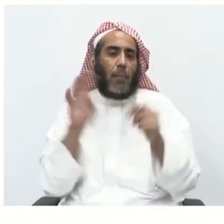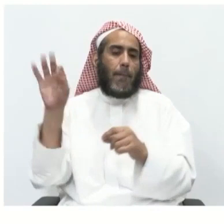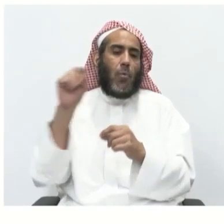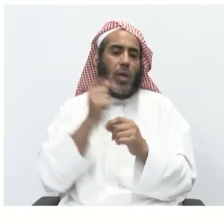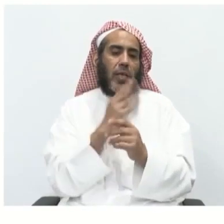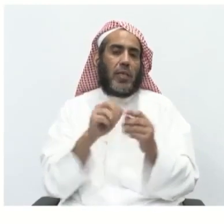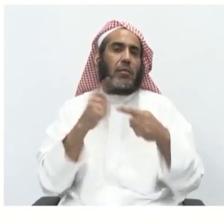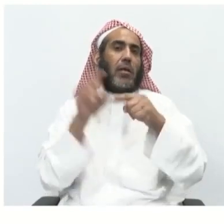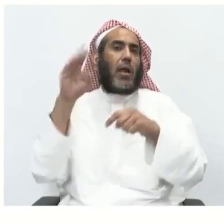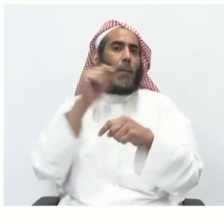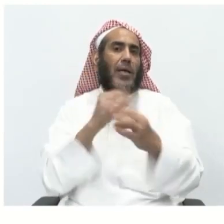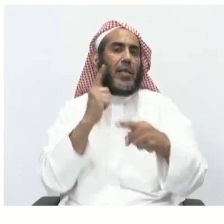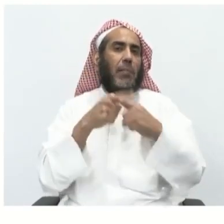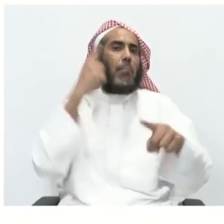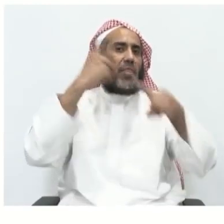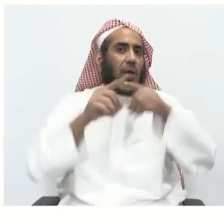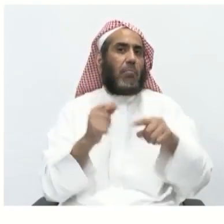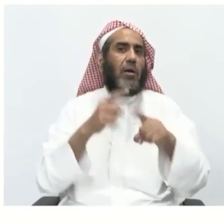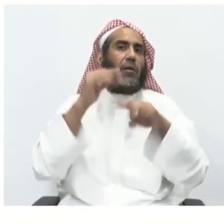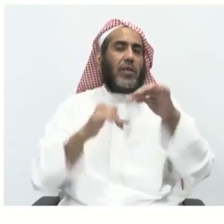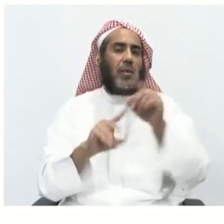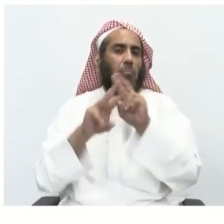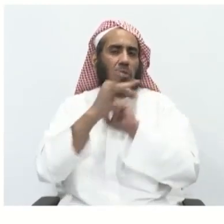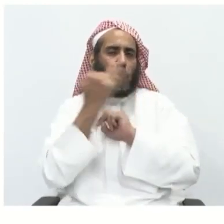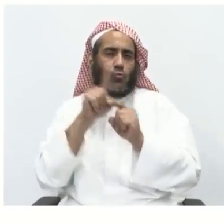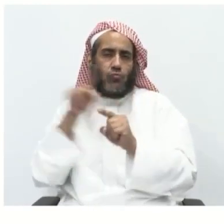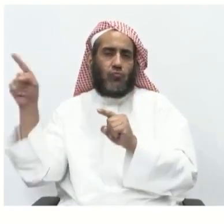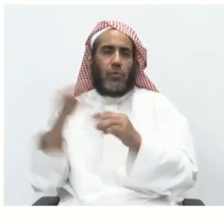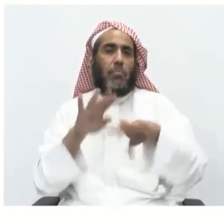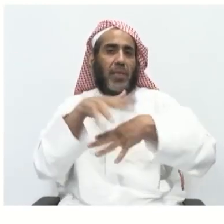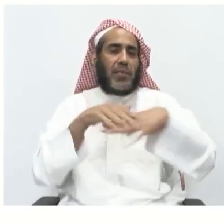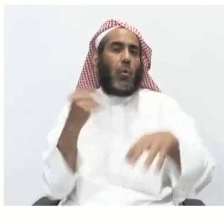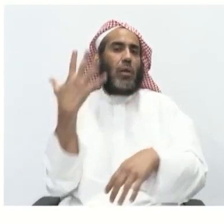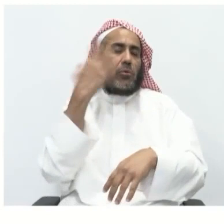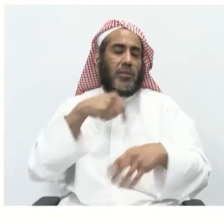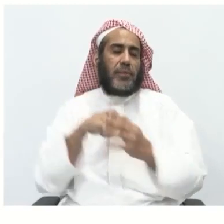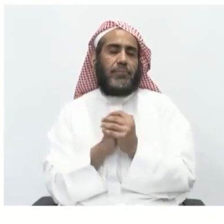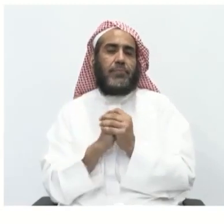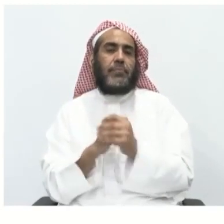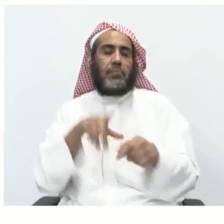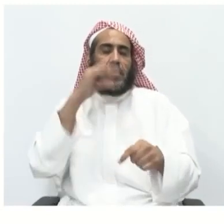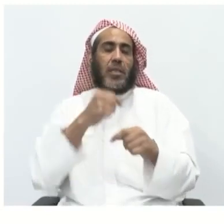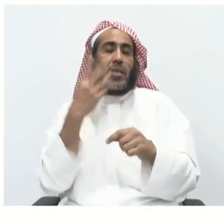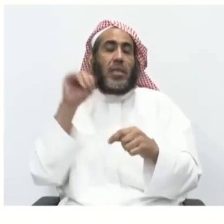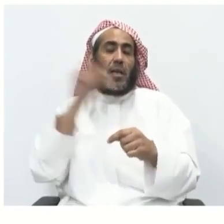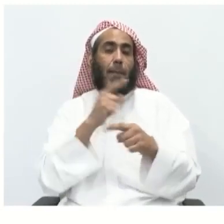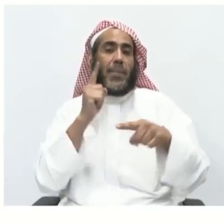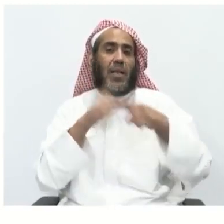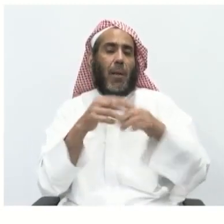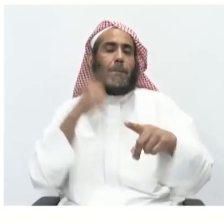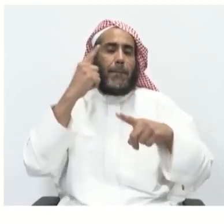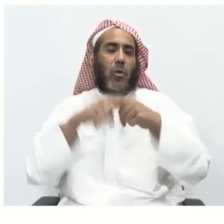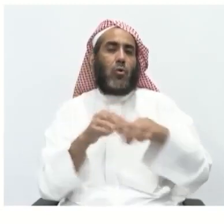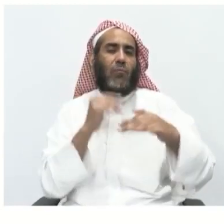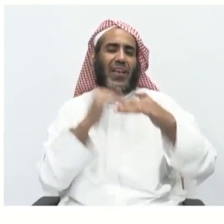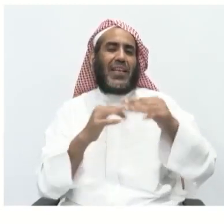باستخدام جرامات الحديد المعطاه بالضرب في كسر الكتله الموليه طبعا الحديث من الجدول 55 اذا الاثنين جرام من الحديد مضروب